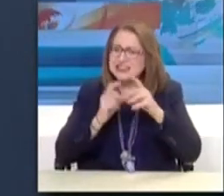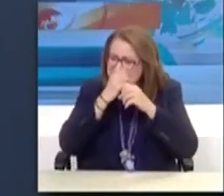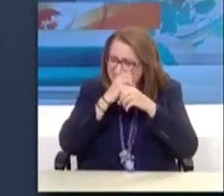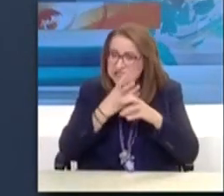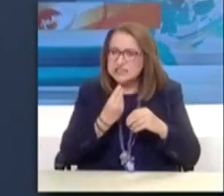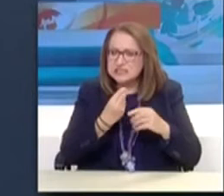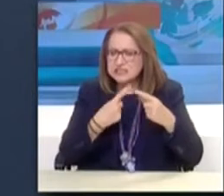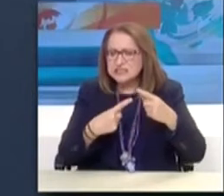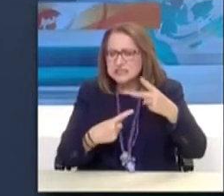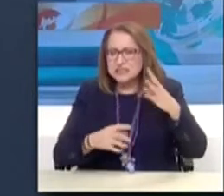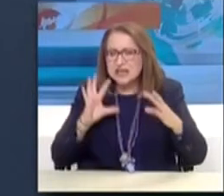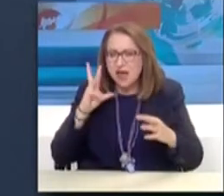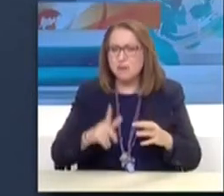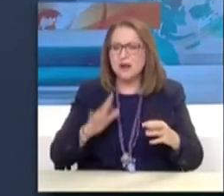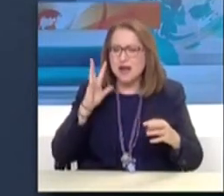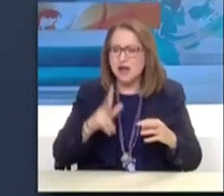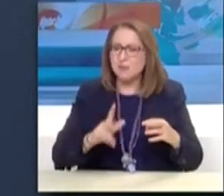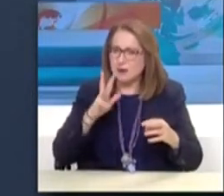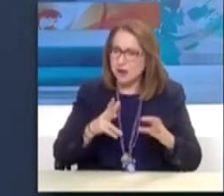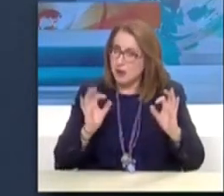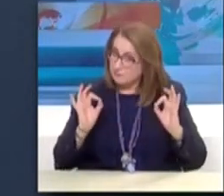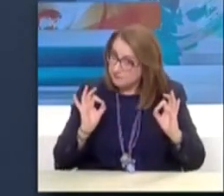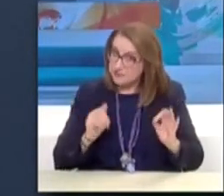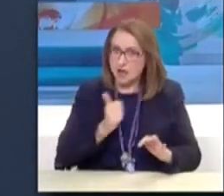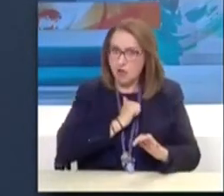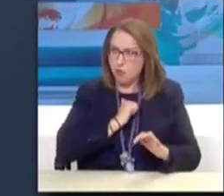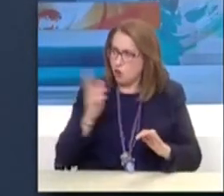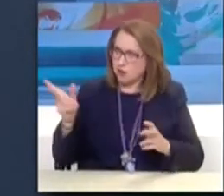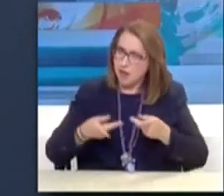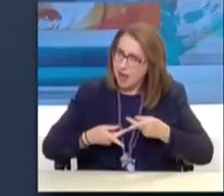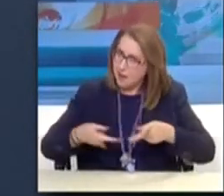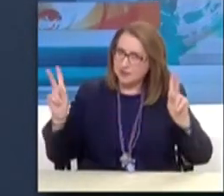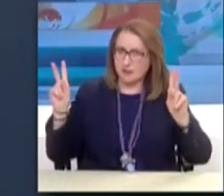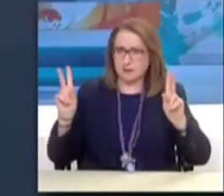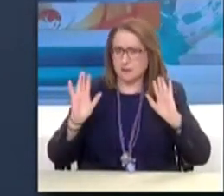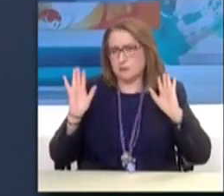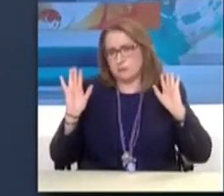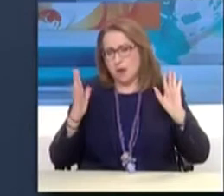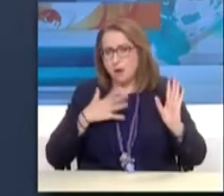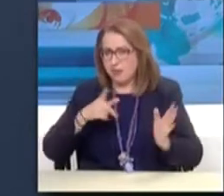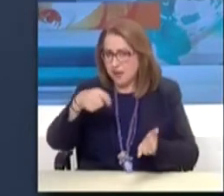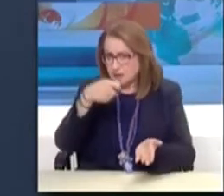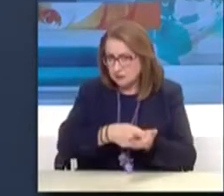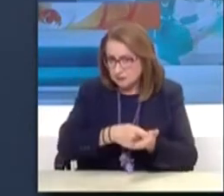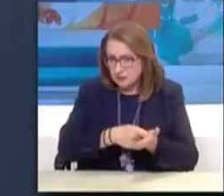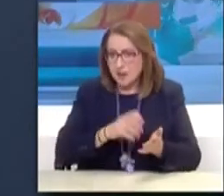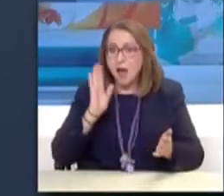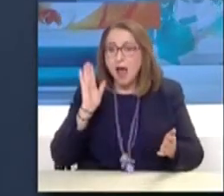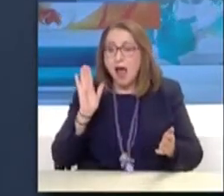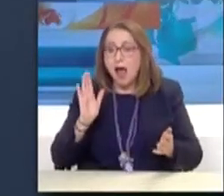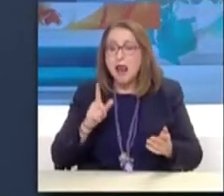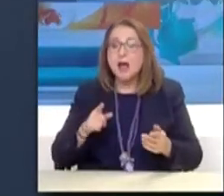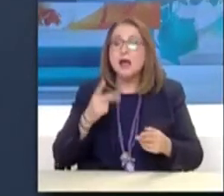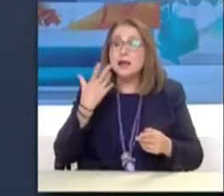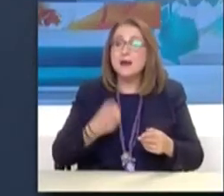και επιτρέπεται η πραγματοποίηση τεστ από ιδιωτικούς φορείς. Δύο κινδύνους βλέπω. Σε μια στρατηγική ελέγχου εντός